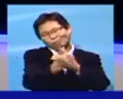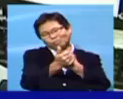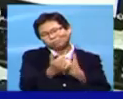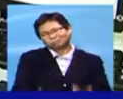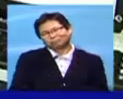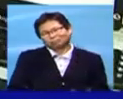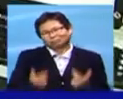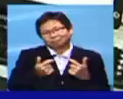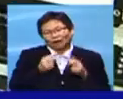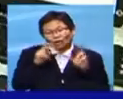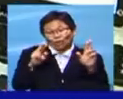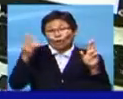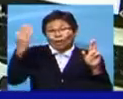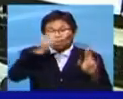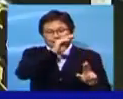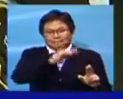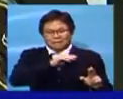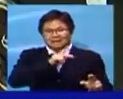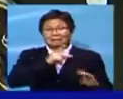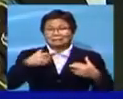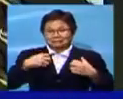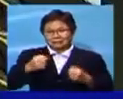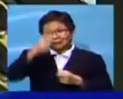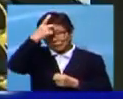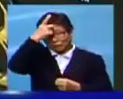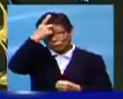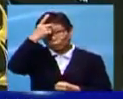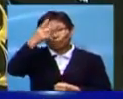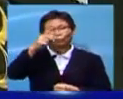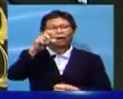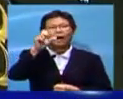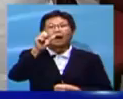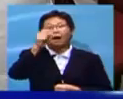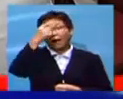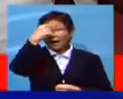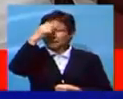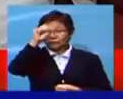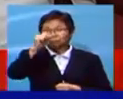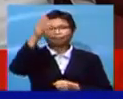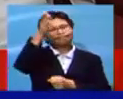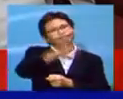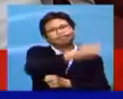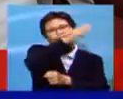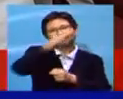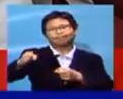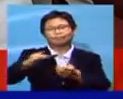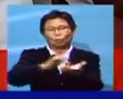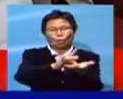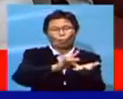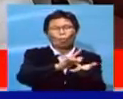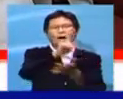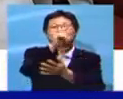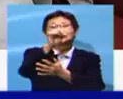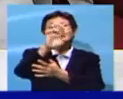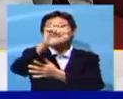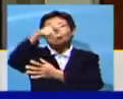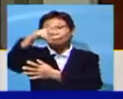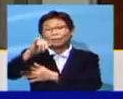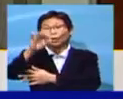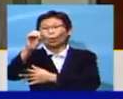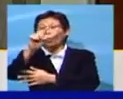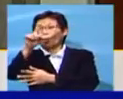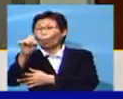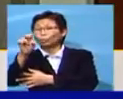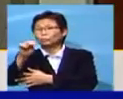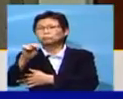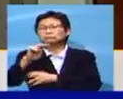nyawa Rabu lepas menteri kesihatan Datuk Seri Dr sahmania mengumumkan pengharaman rawatan terapi Ozon kerana ia